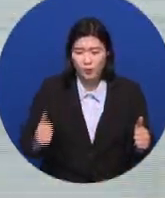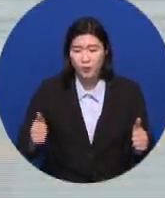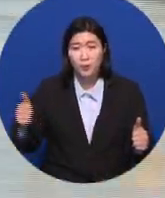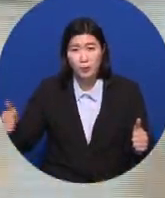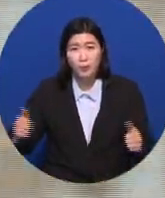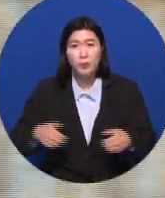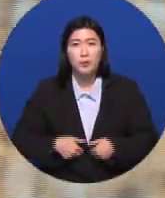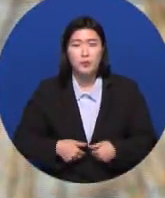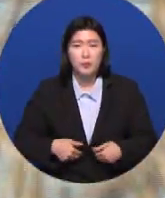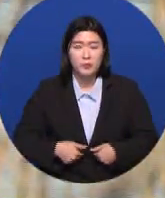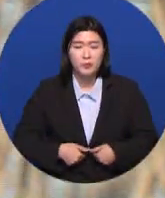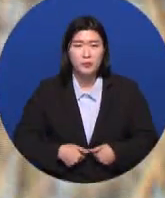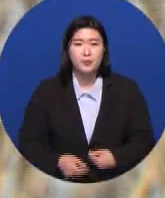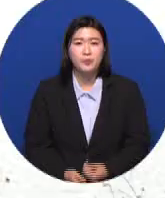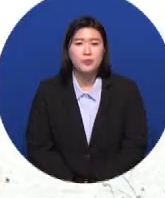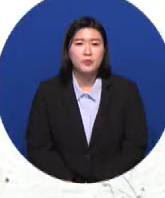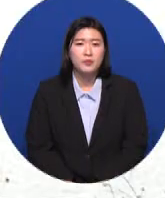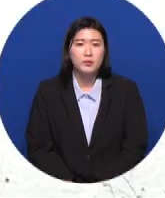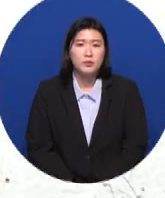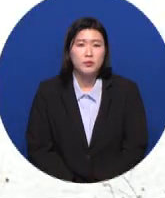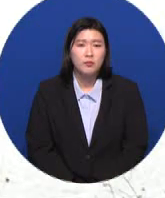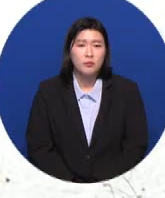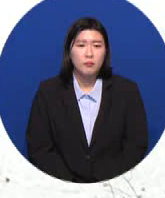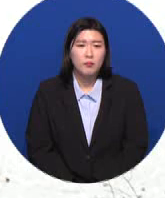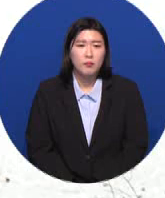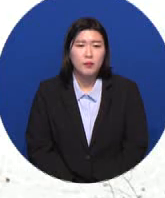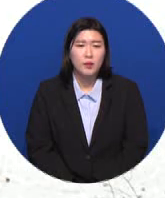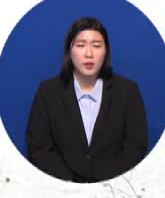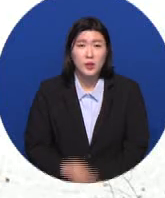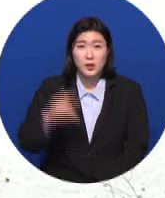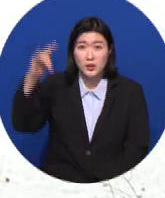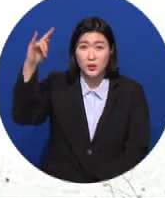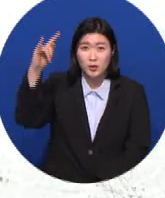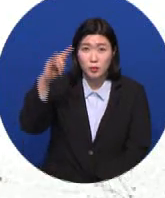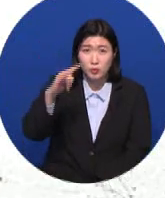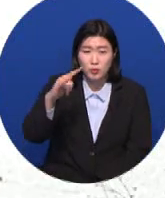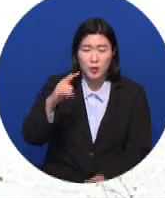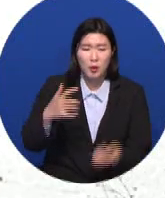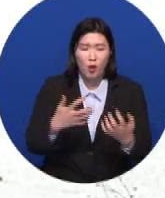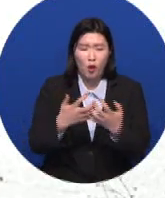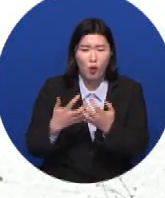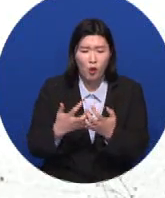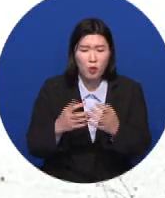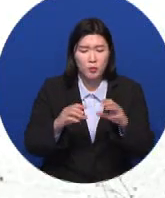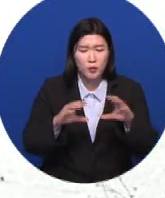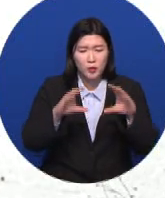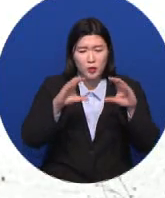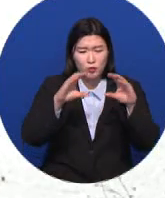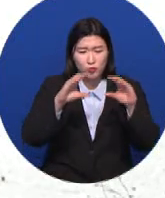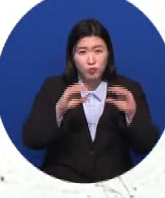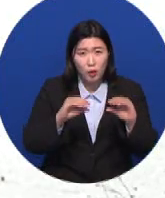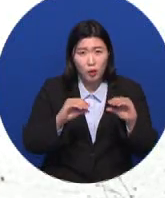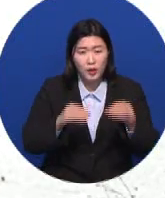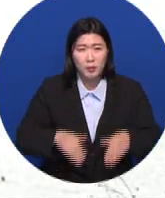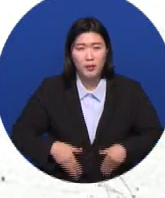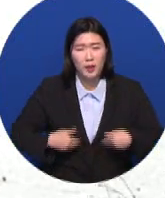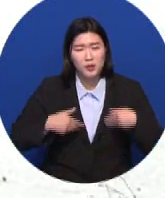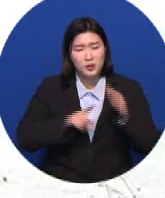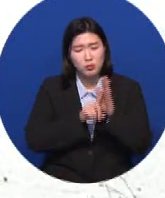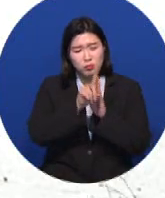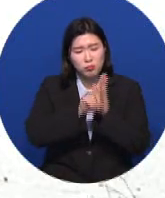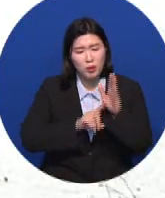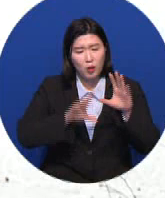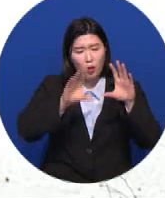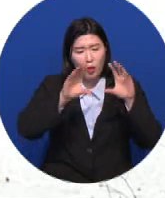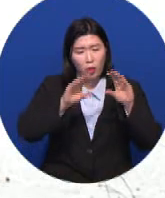합니다 양지쪽에 있다보면 얼음이 없다보니까 며칠 뭐 추웠다가 갑자기 따뜻해진 경우